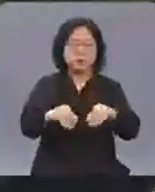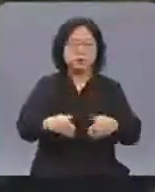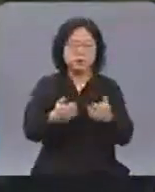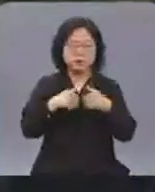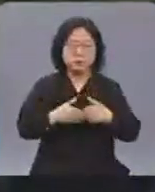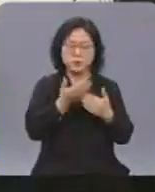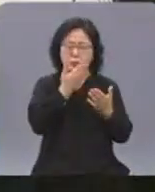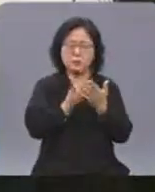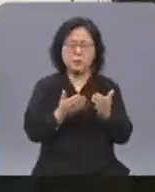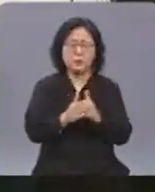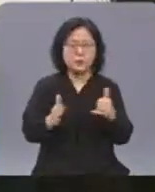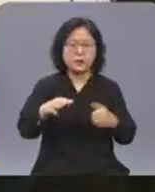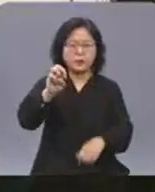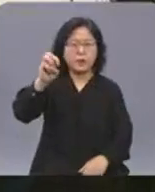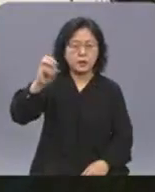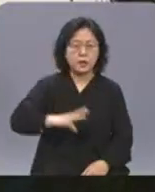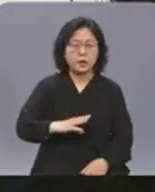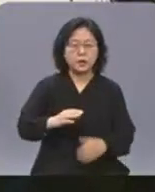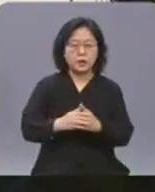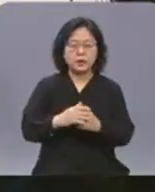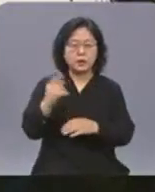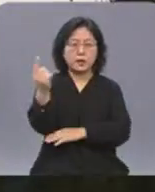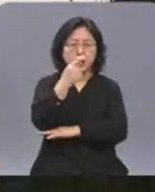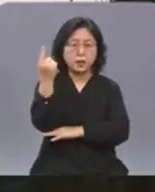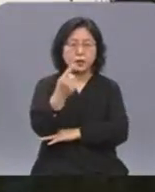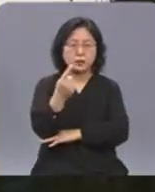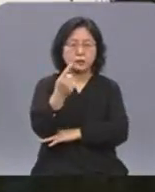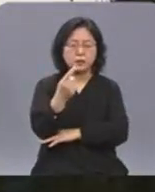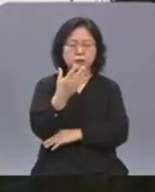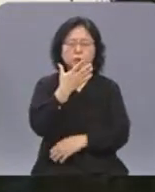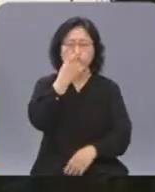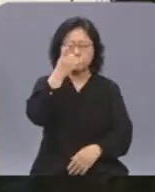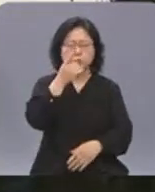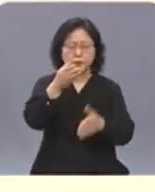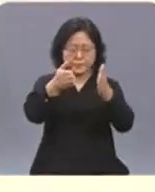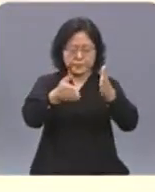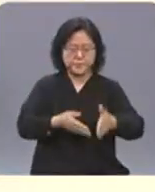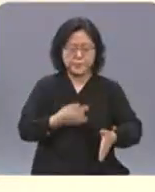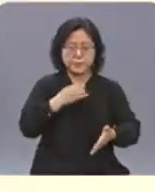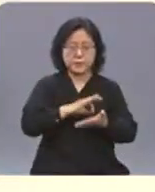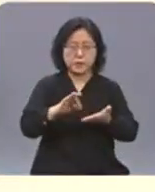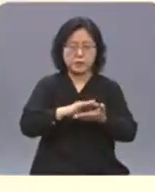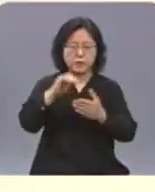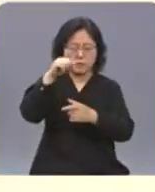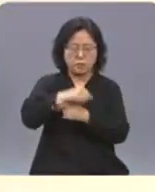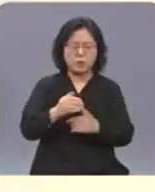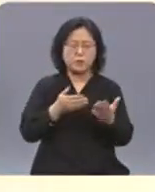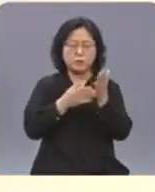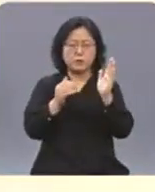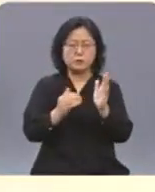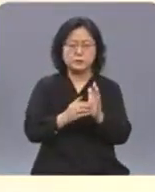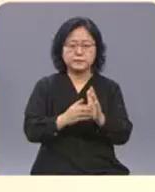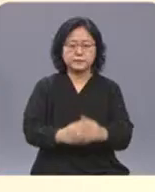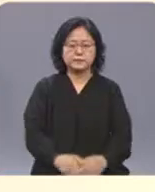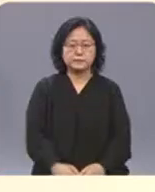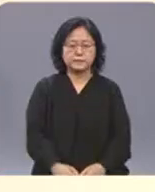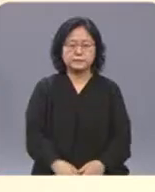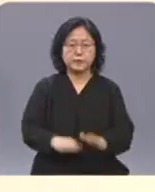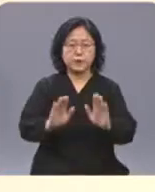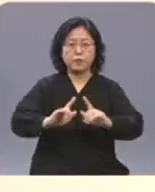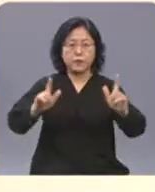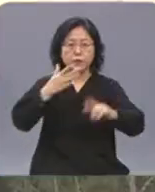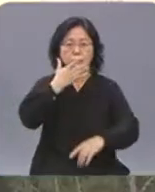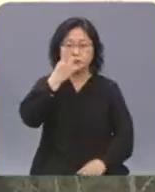현재 광양시와 공동 임차 중인 산불 진화의 길을 순천시 단독으로 임차하게 해달라고 권유했다고 밝혔습니다 올해